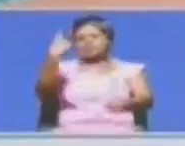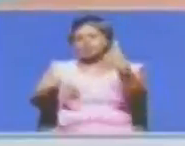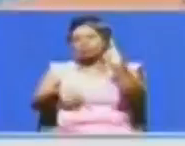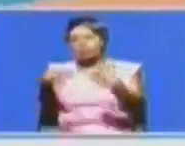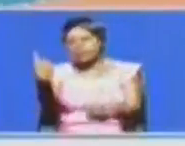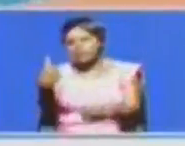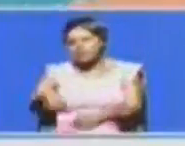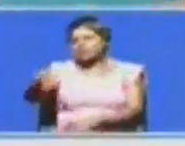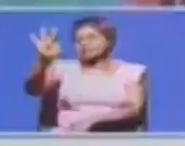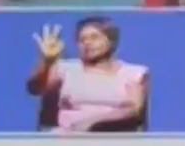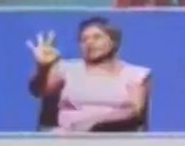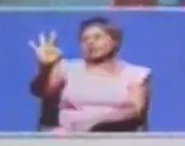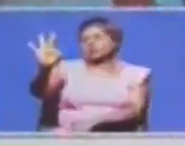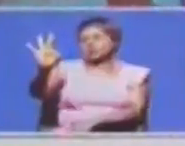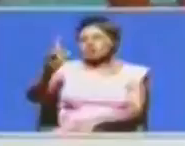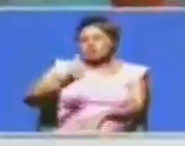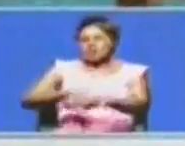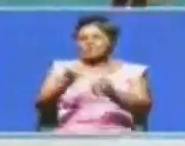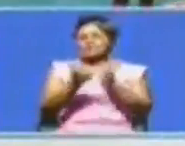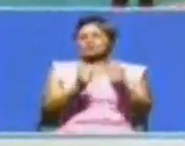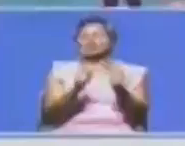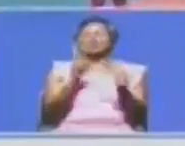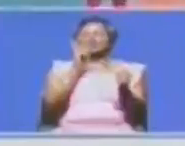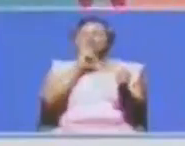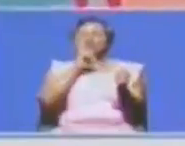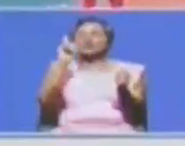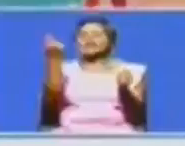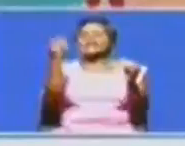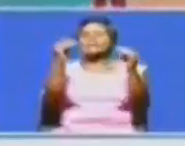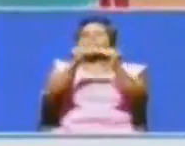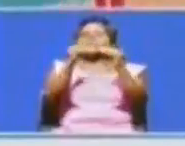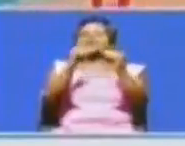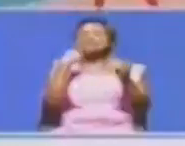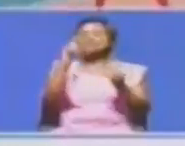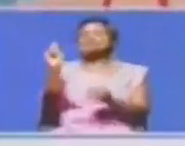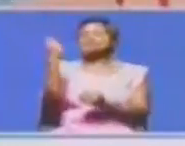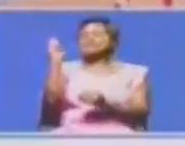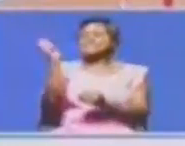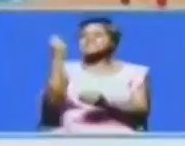ushindi wa 3 katika kinyang'anyiro hicho. Hapo kesho Kenya itachuana na Tunisia.